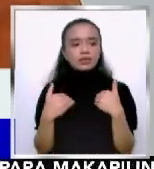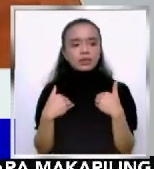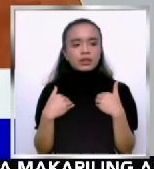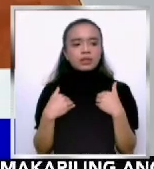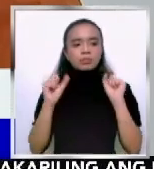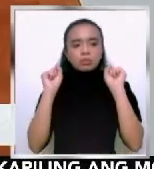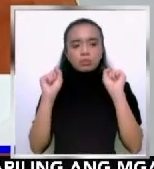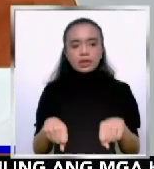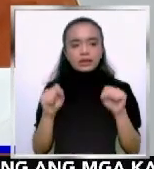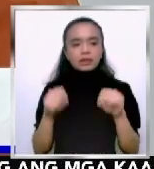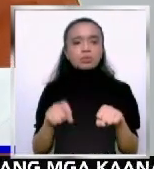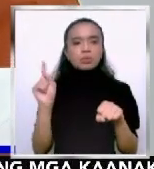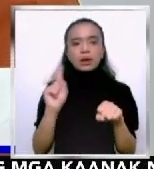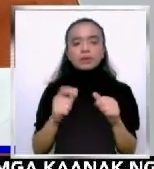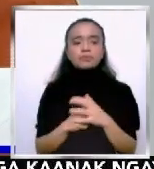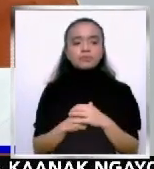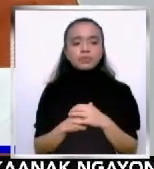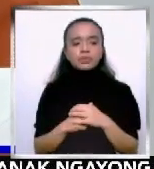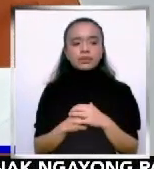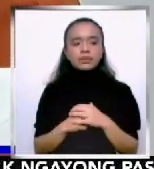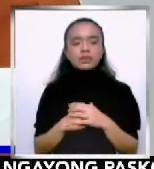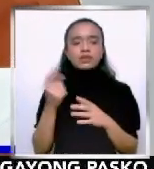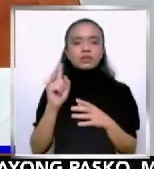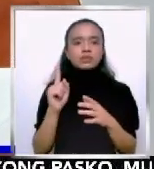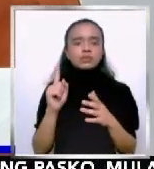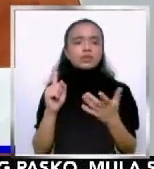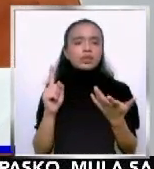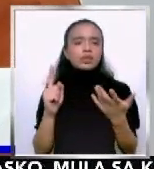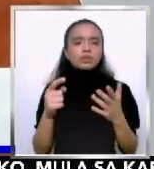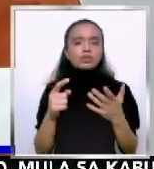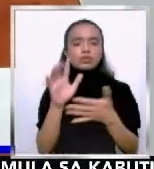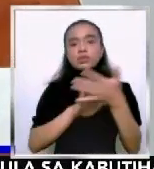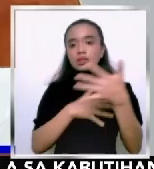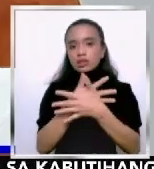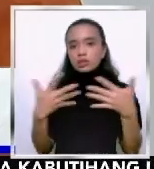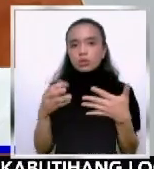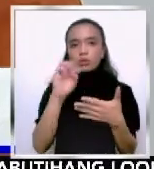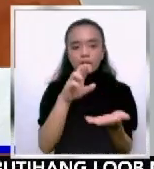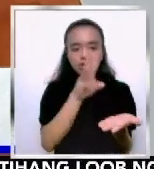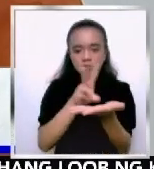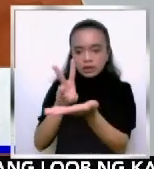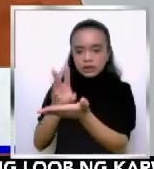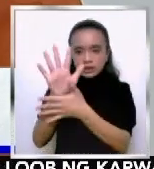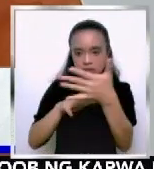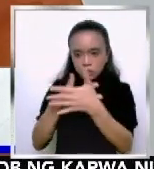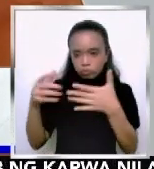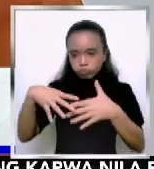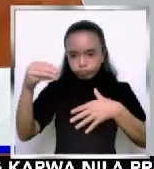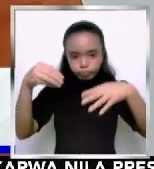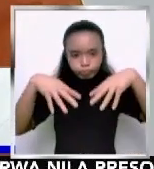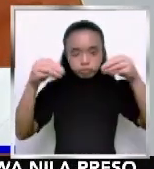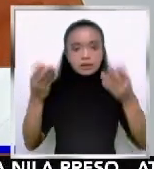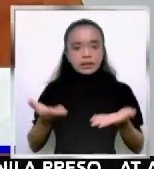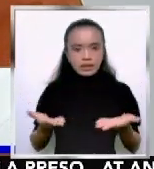posibilidad din na magkaroon ng tinatawag nating manual load wrapping schedule o rotating power interruptions dito sa aming franchise. Sana